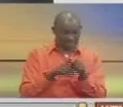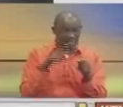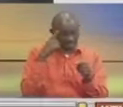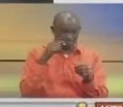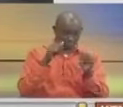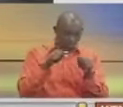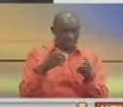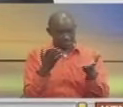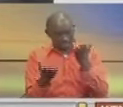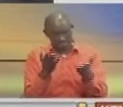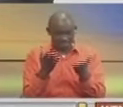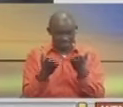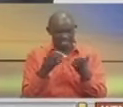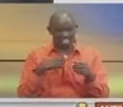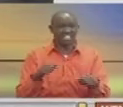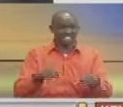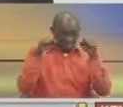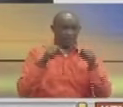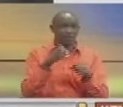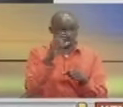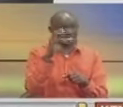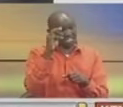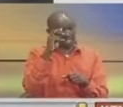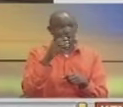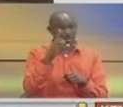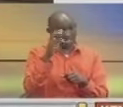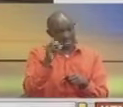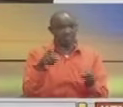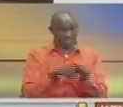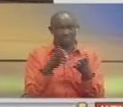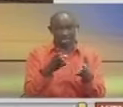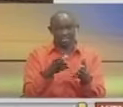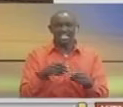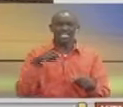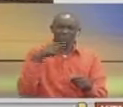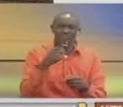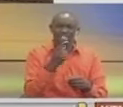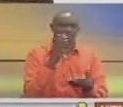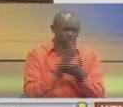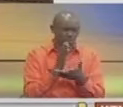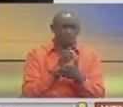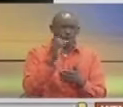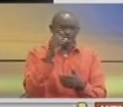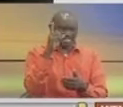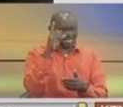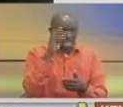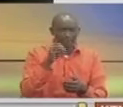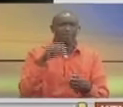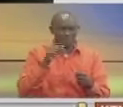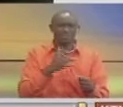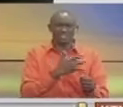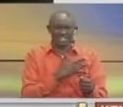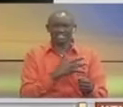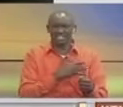also lucky that the chairman of ODM also comes from Rift Valley. Alidai ilikuwa rahisi kwa ODM kugusa nyoyo za wenyeji wa